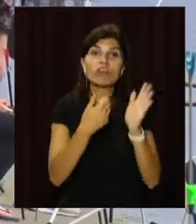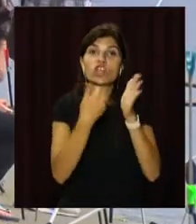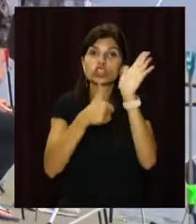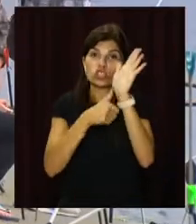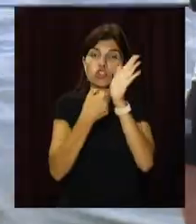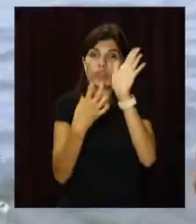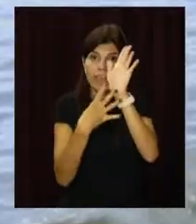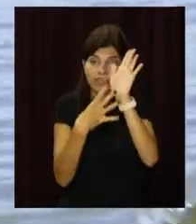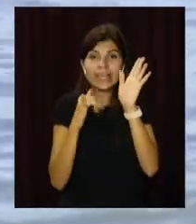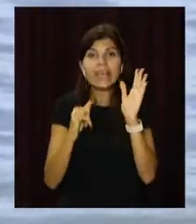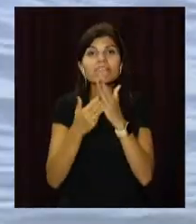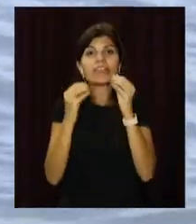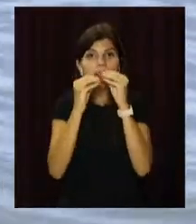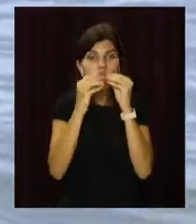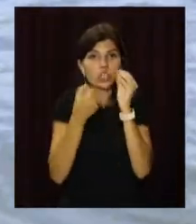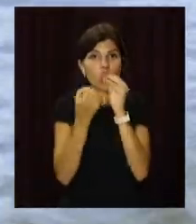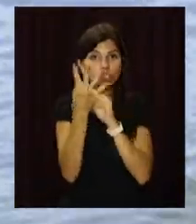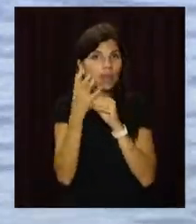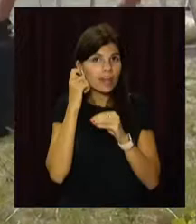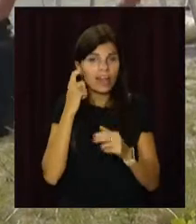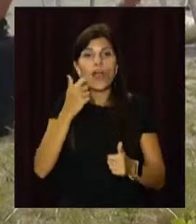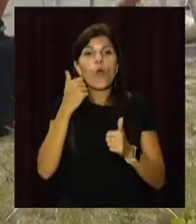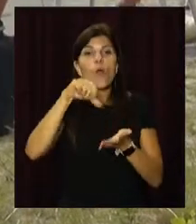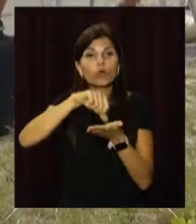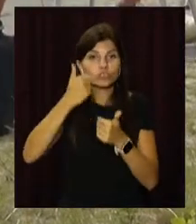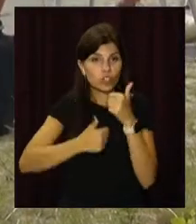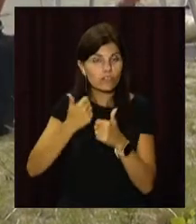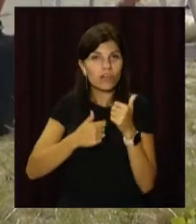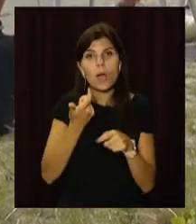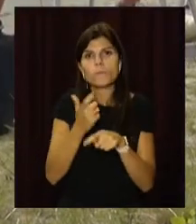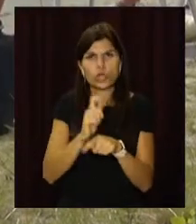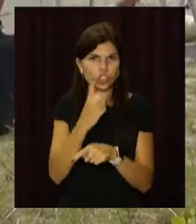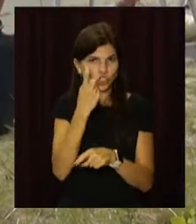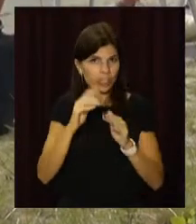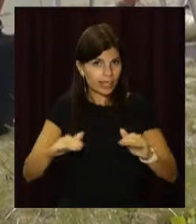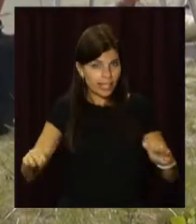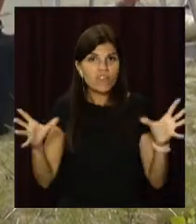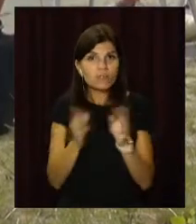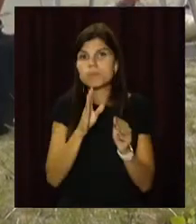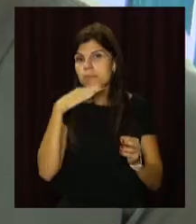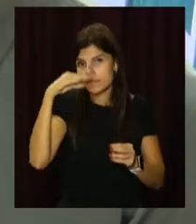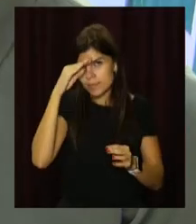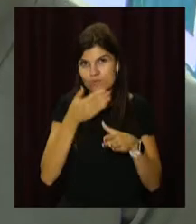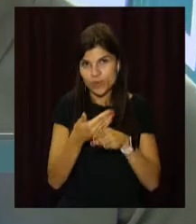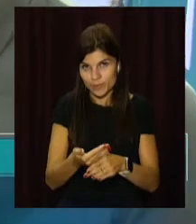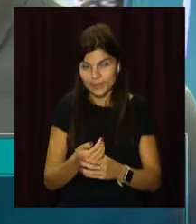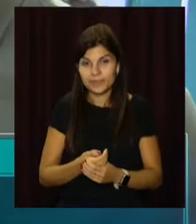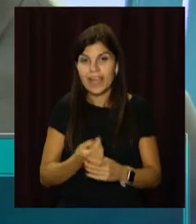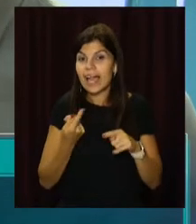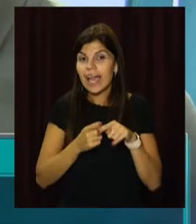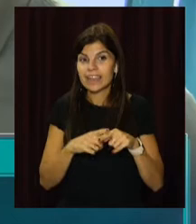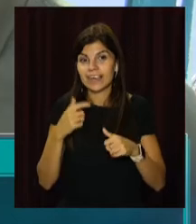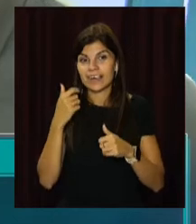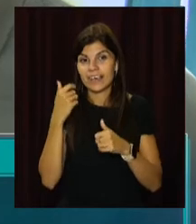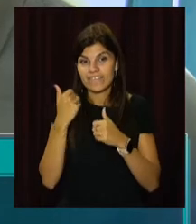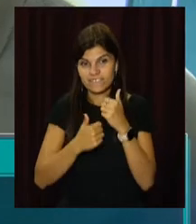до 9 та від 10 до 14. У фестивалі взяла участь більш ніж сотня дітлахів разом з батьками. Це фестиваль,